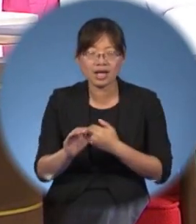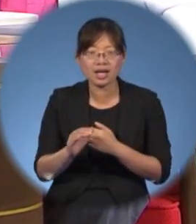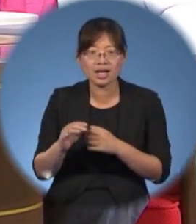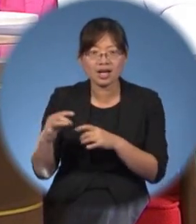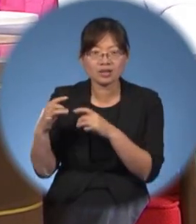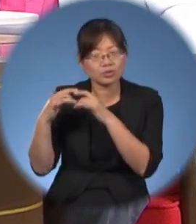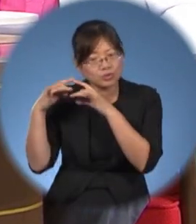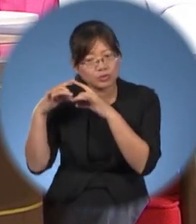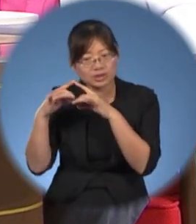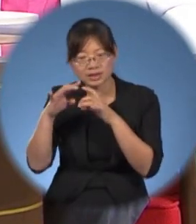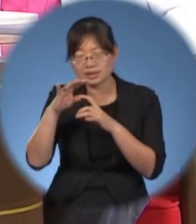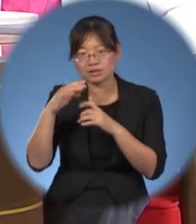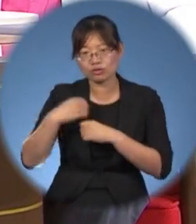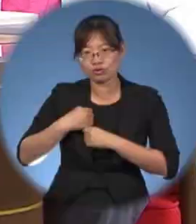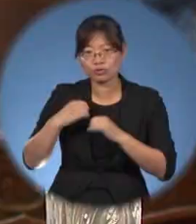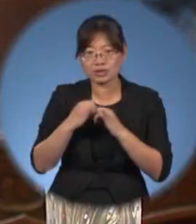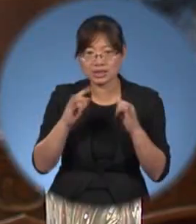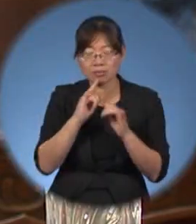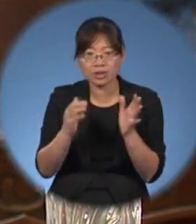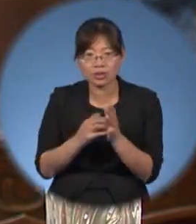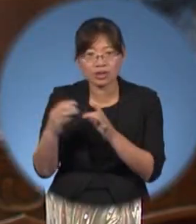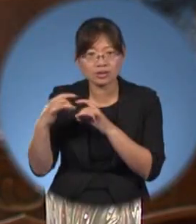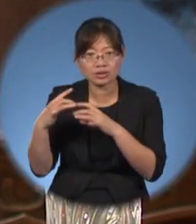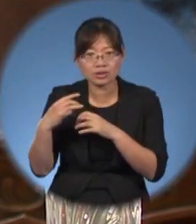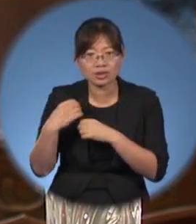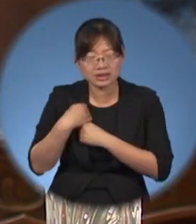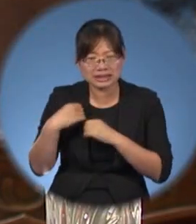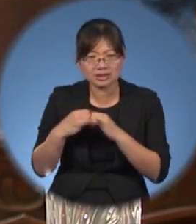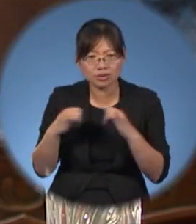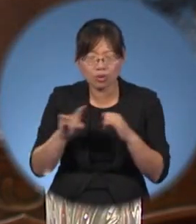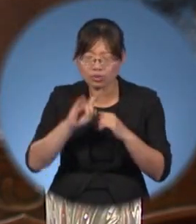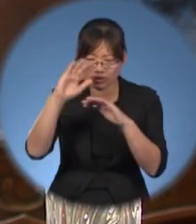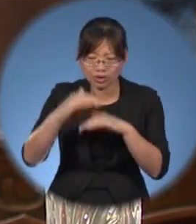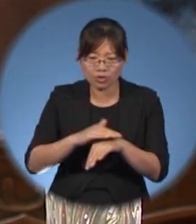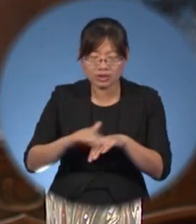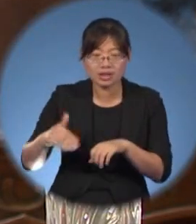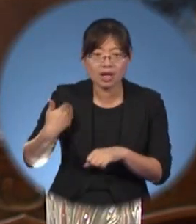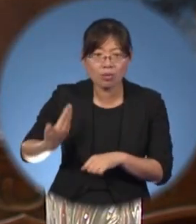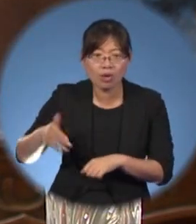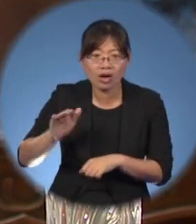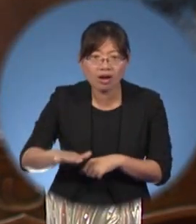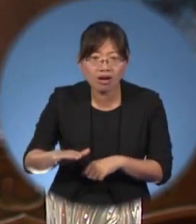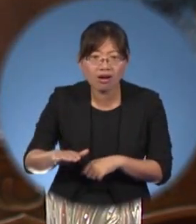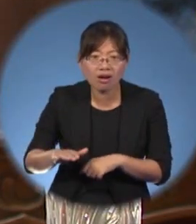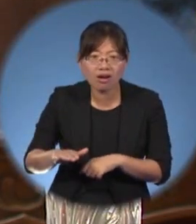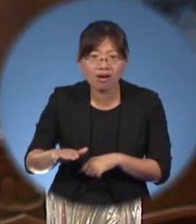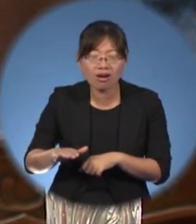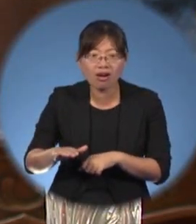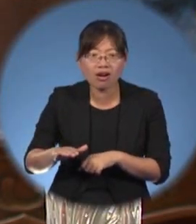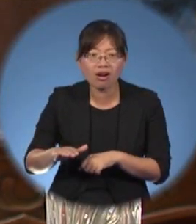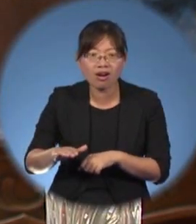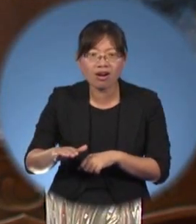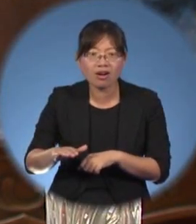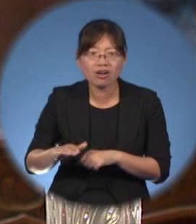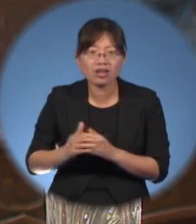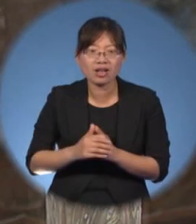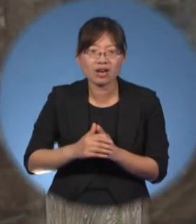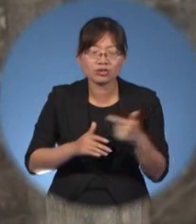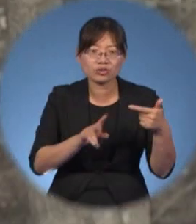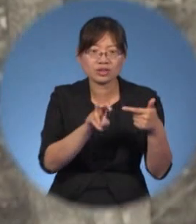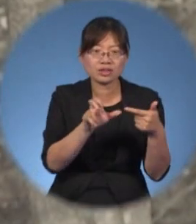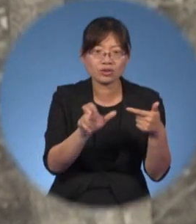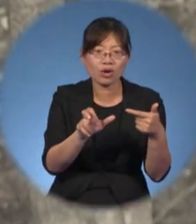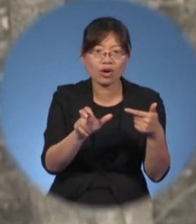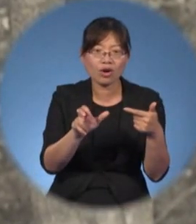통신병을 네. 하셨고 네. 통신병이 이게 무슨 내용인지도 모르면서 휴전 통신 타전을 최초로